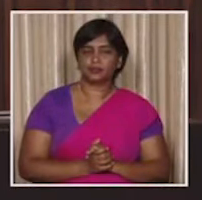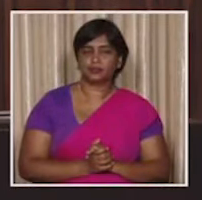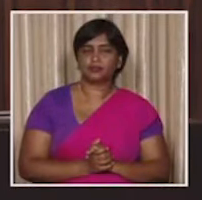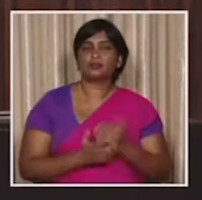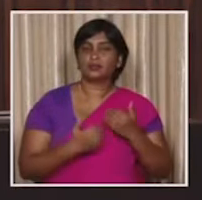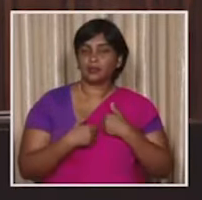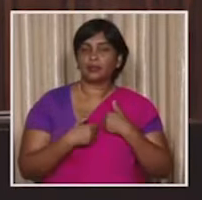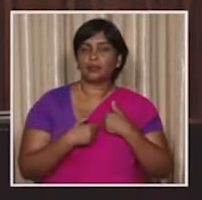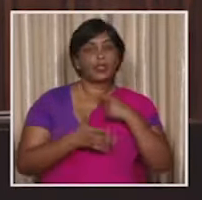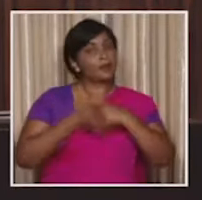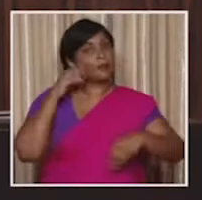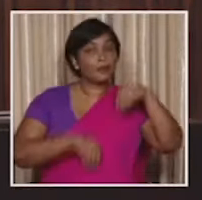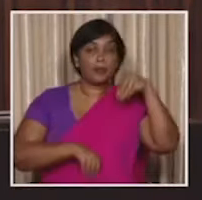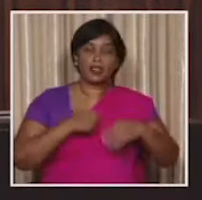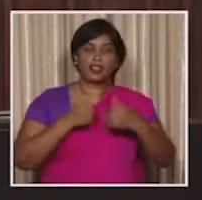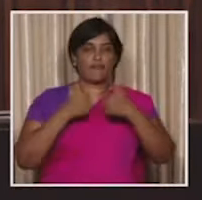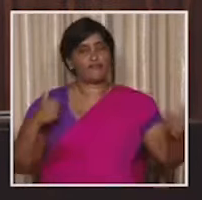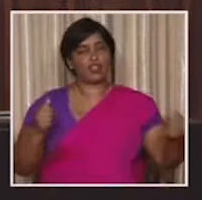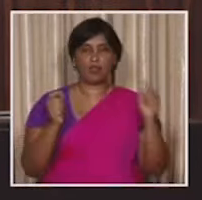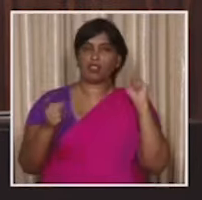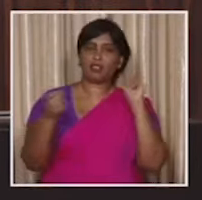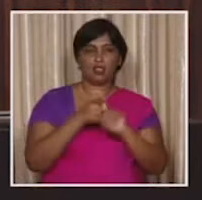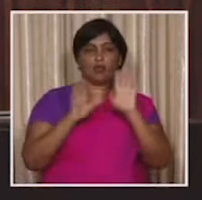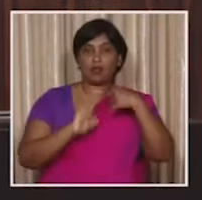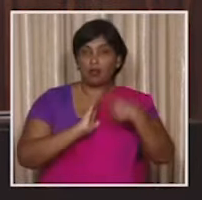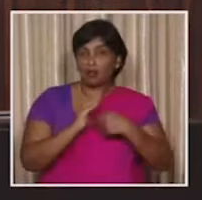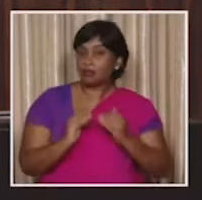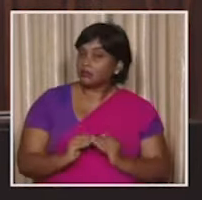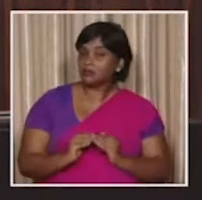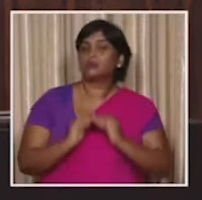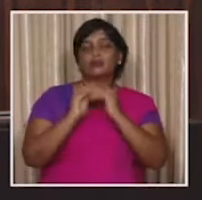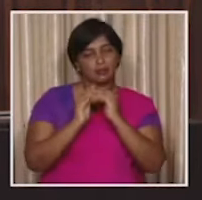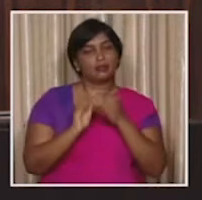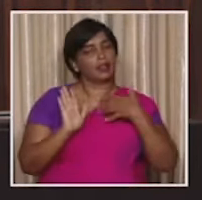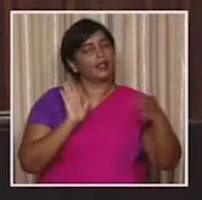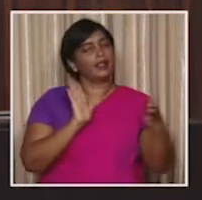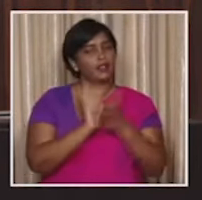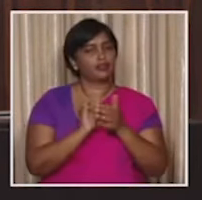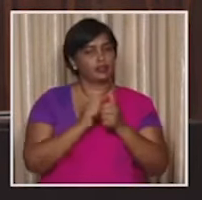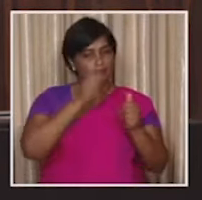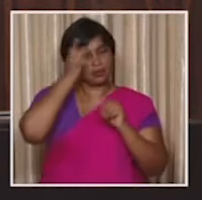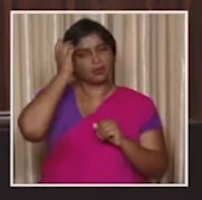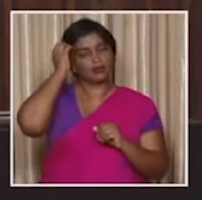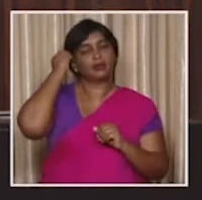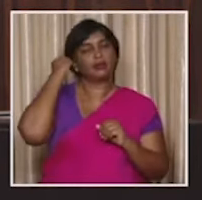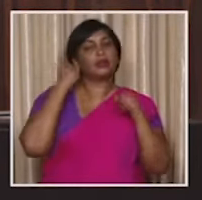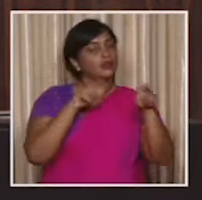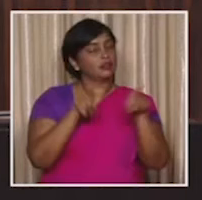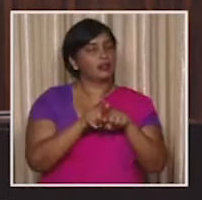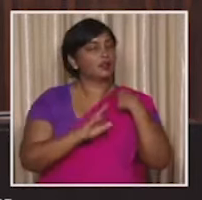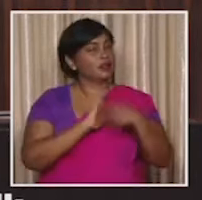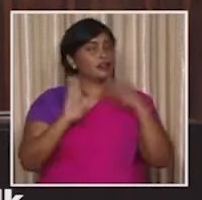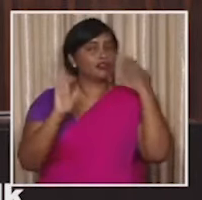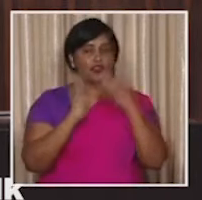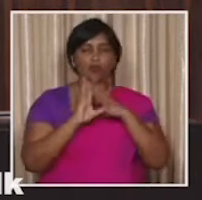අප මැතිනවලදී වෙන් වී තරඟ කරමු. ඒත් රට ගොඩනැංවීමේදී එකට එක් වී කටයුතු කරමු. ඒ නිසා රට